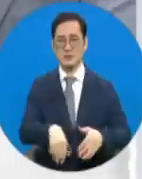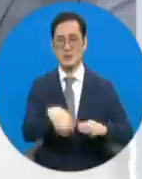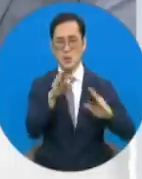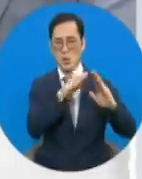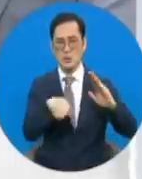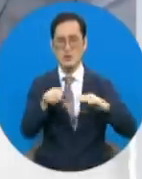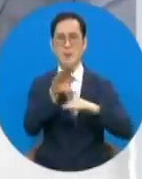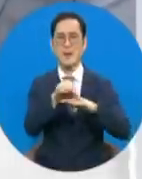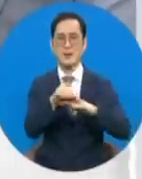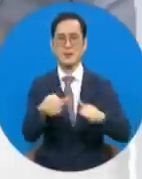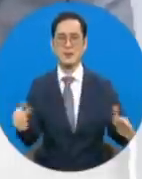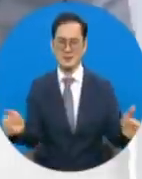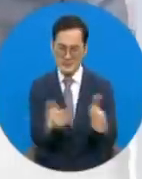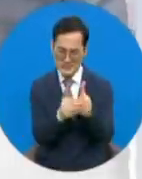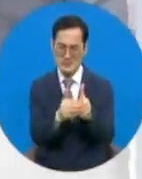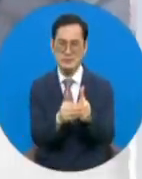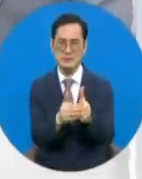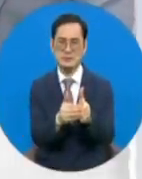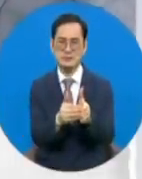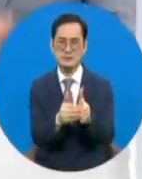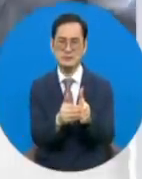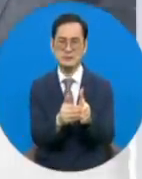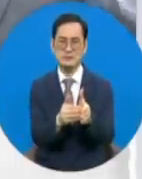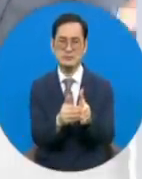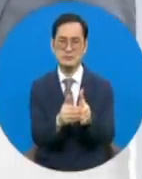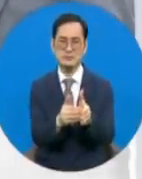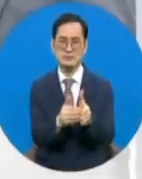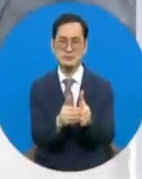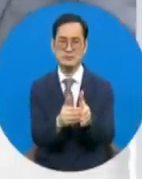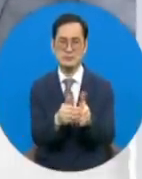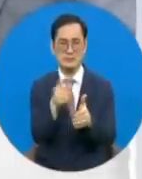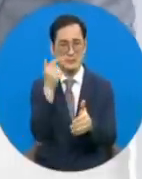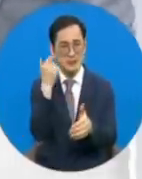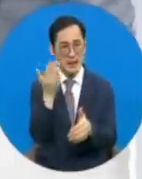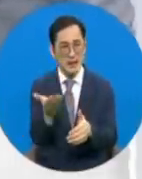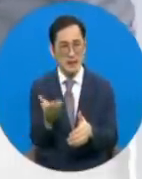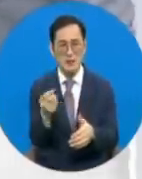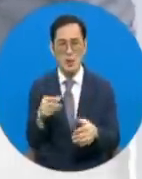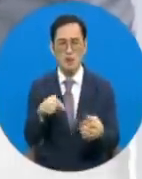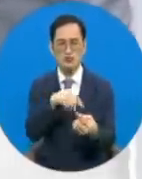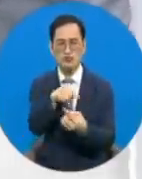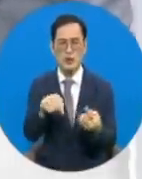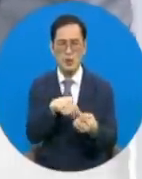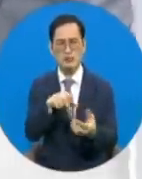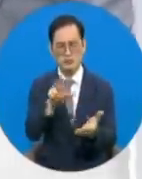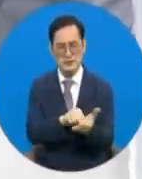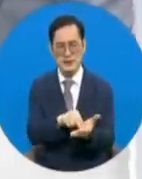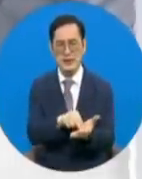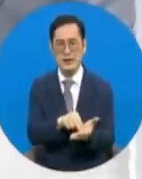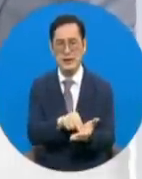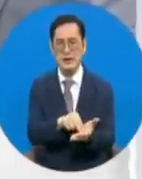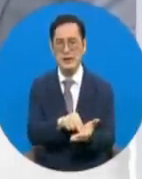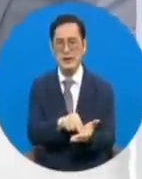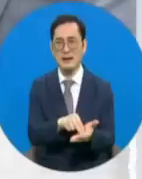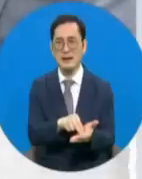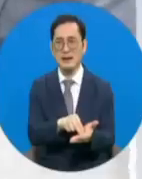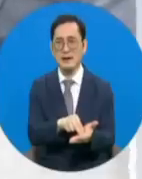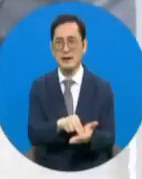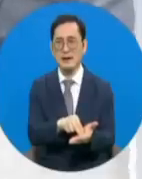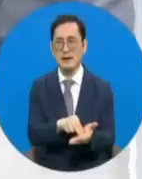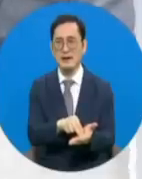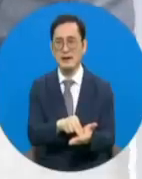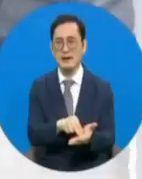공영방송의 시대가 끝났느냐 아니느냐, 혹은 공용화되어 있는 방만한 경영에 대해서 정확하게 어떤